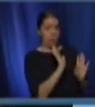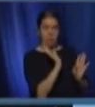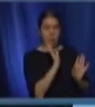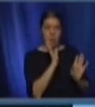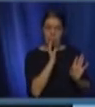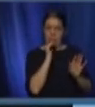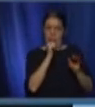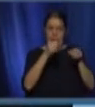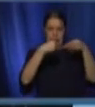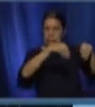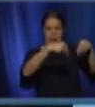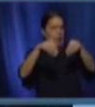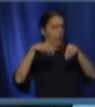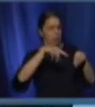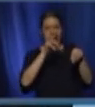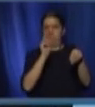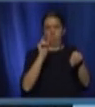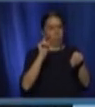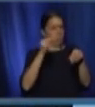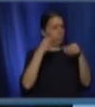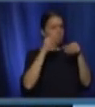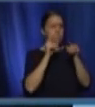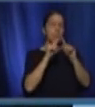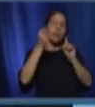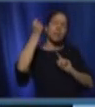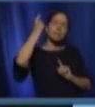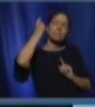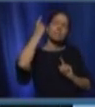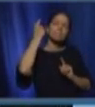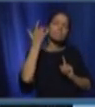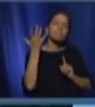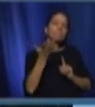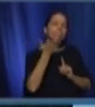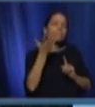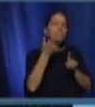Nous pensions faire comme au printemps, à savoir,